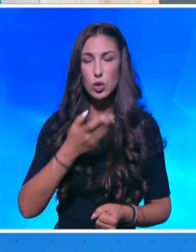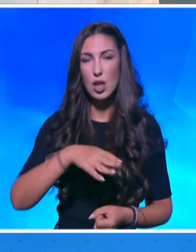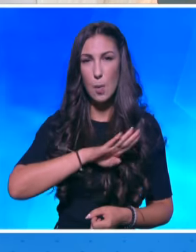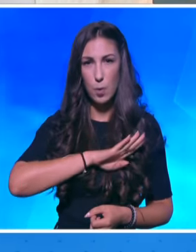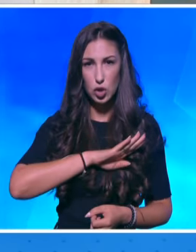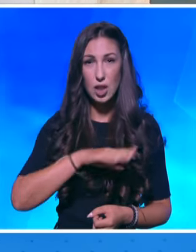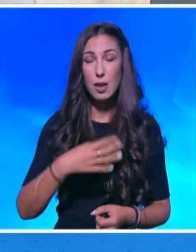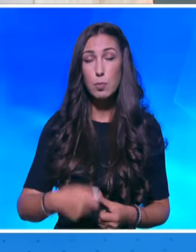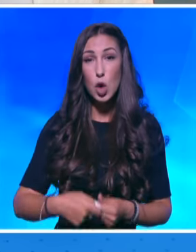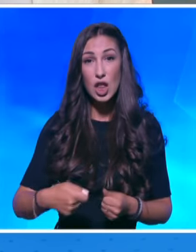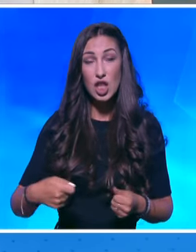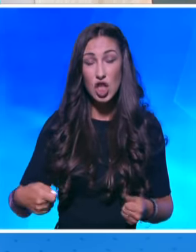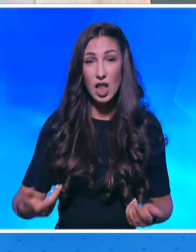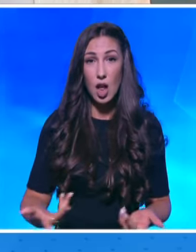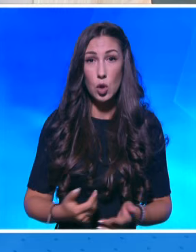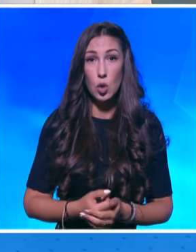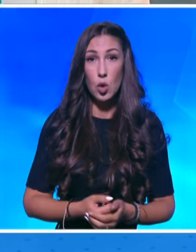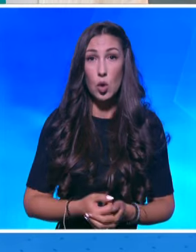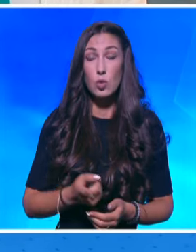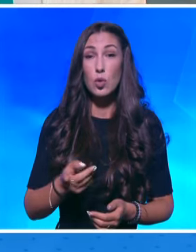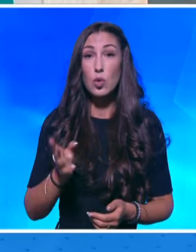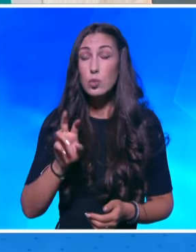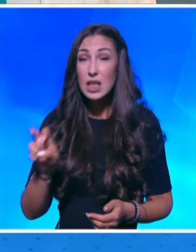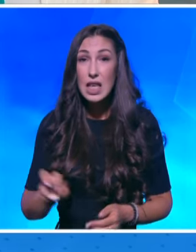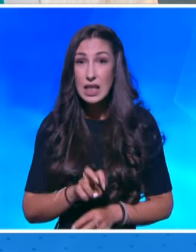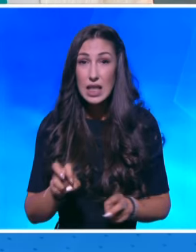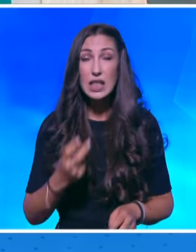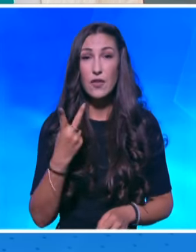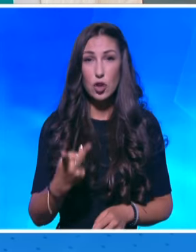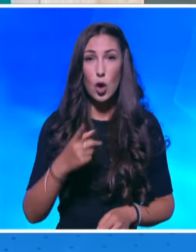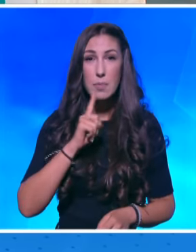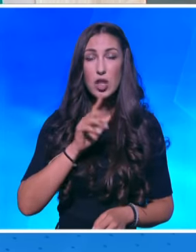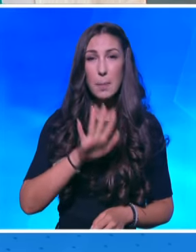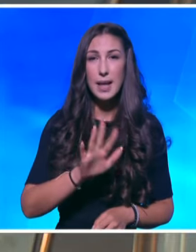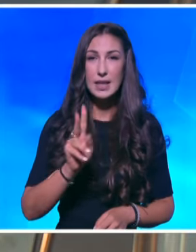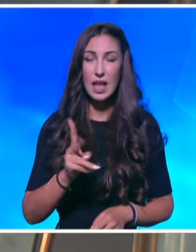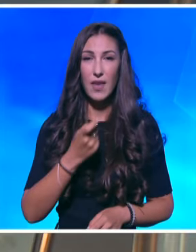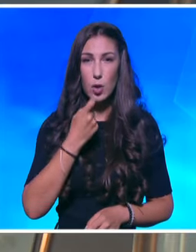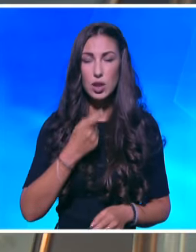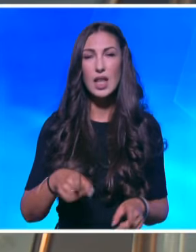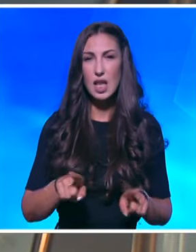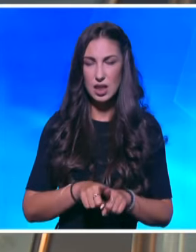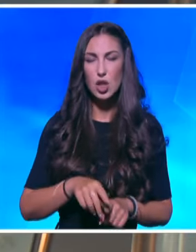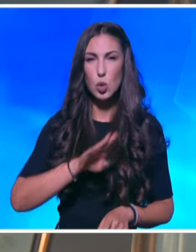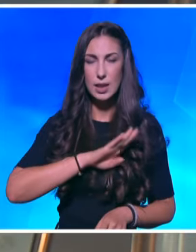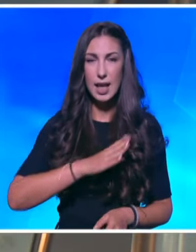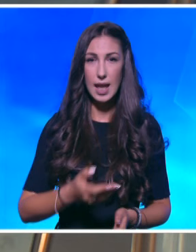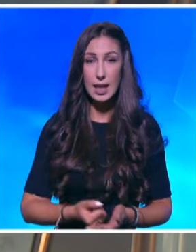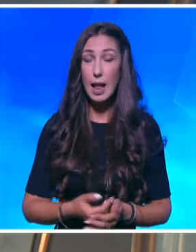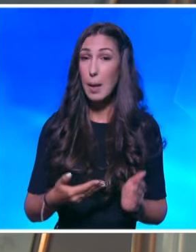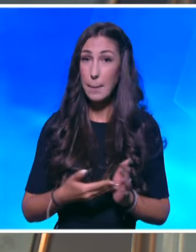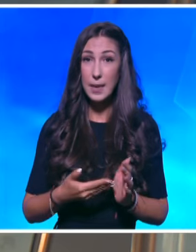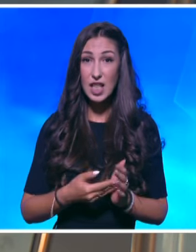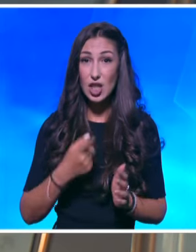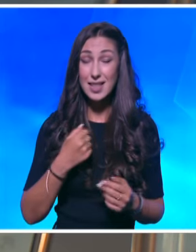починал след продължителни действия. Бе открит и втория мъж, той е на 52 години и също е загинал. Причините